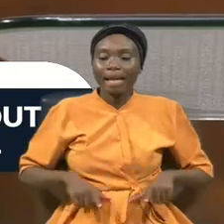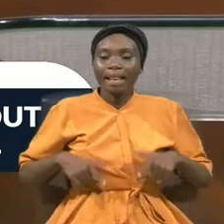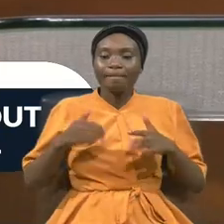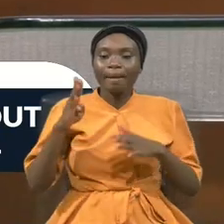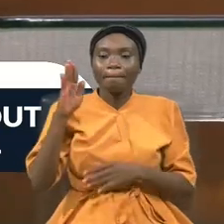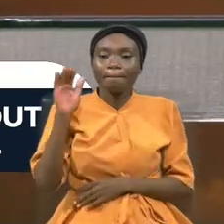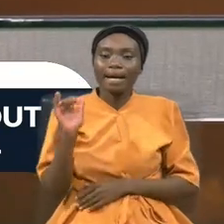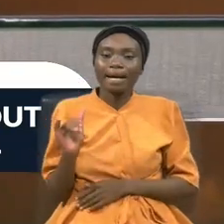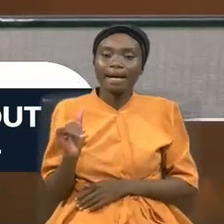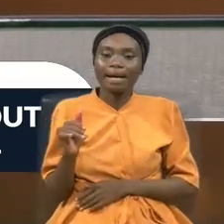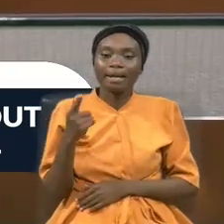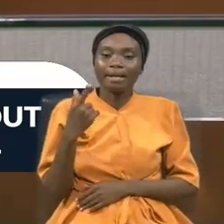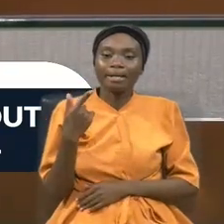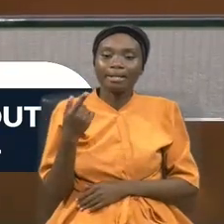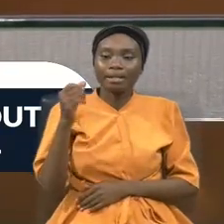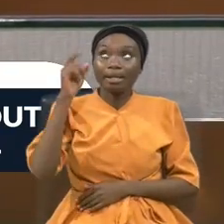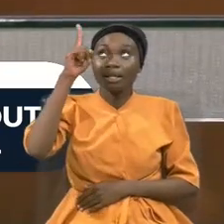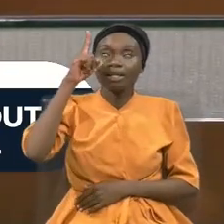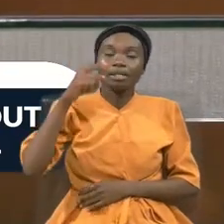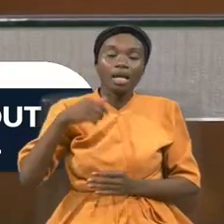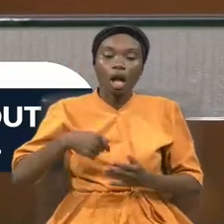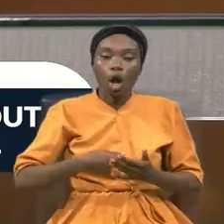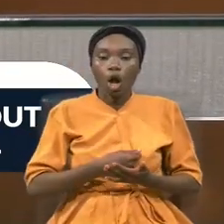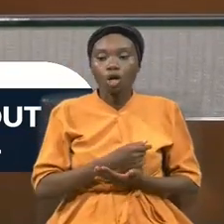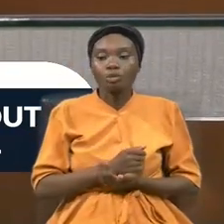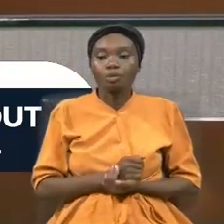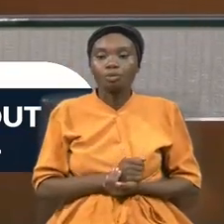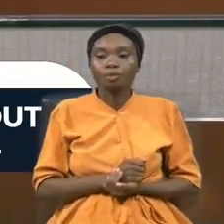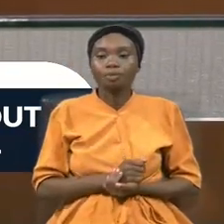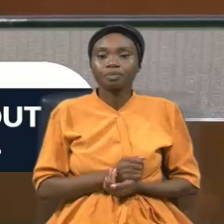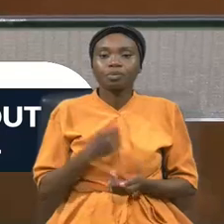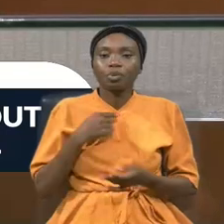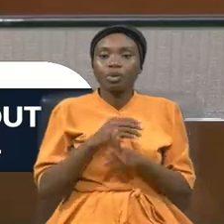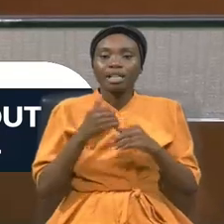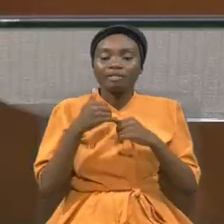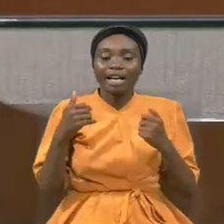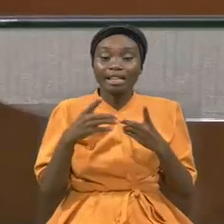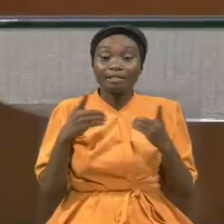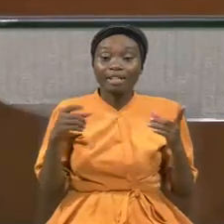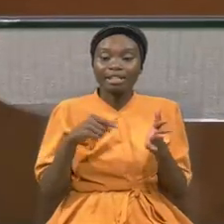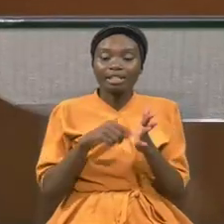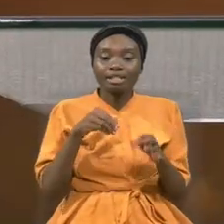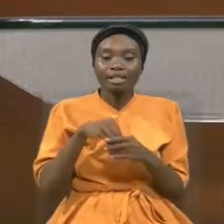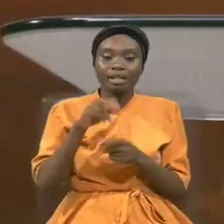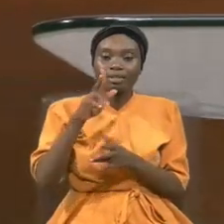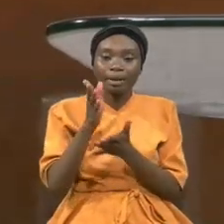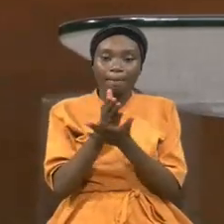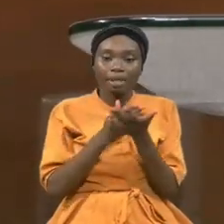par son évangile. Je suis toujours divisé en trois